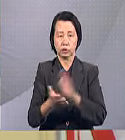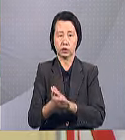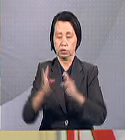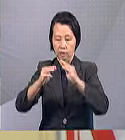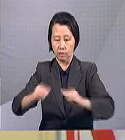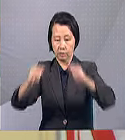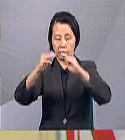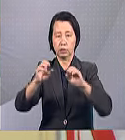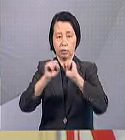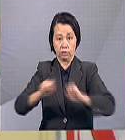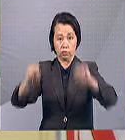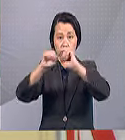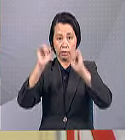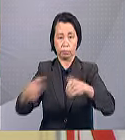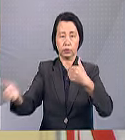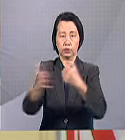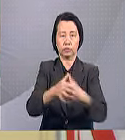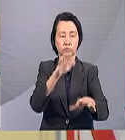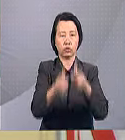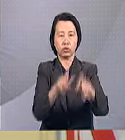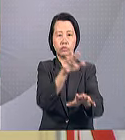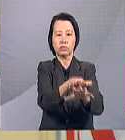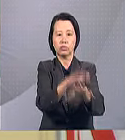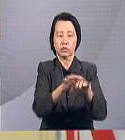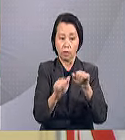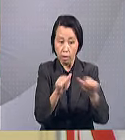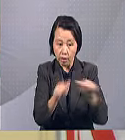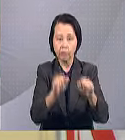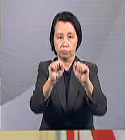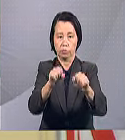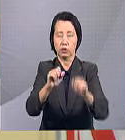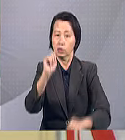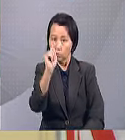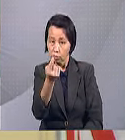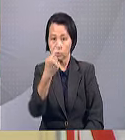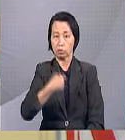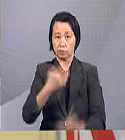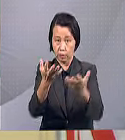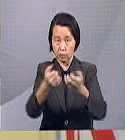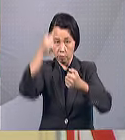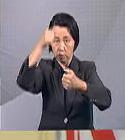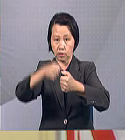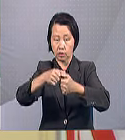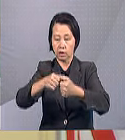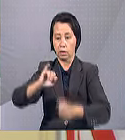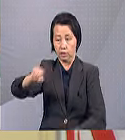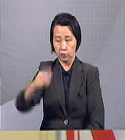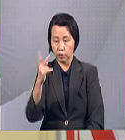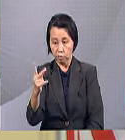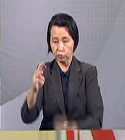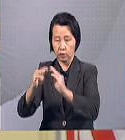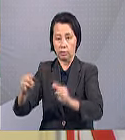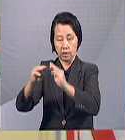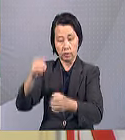masjid dan surau boleh kembali diimarahkan dengan lebih aktif. Cuma saya ingin mengingatkan kepada jawatan kuasa